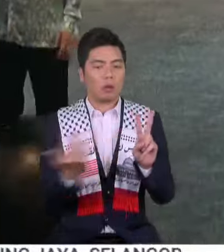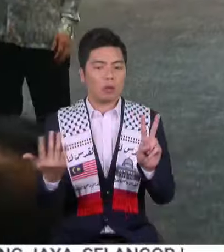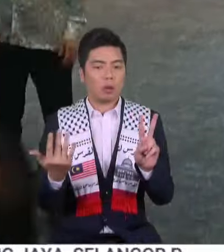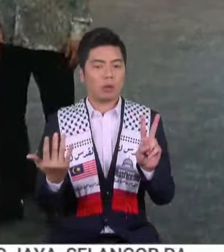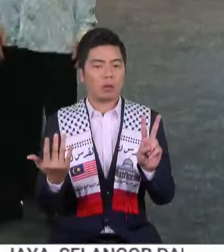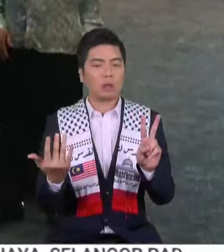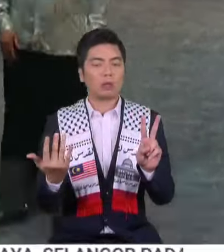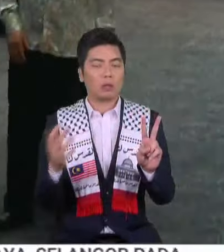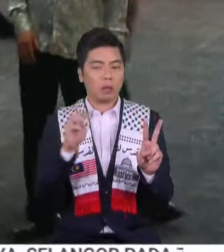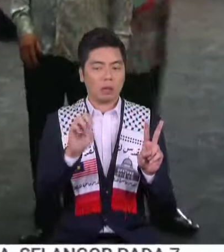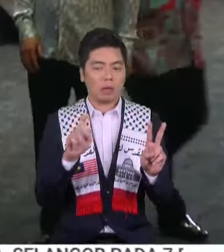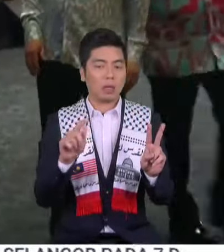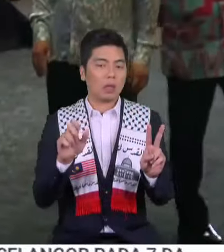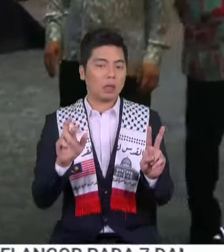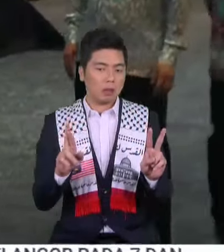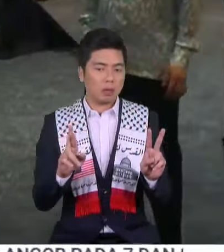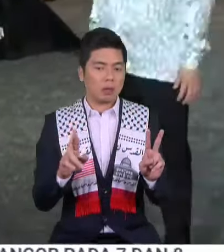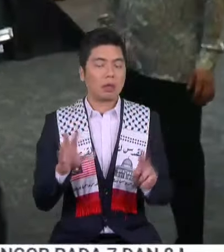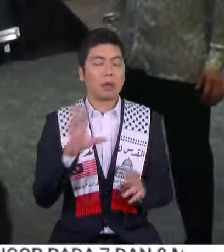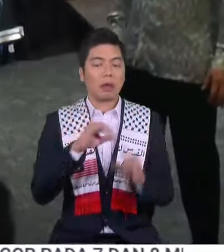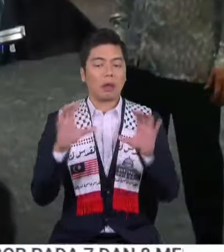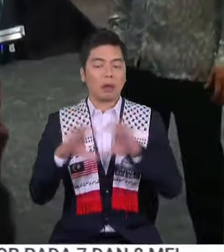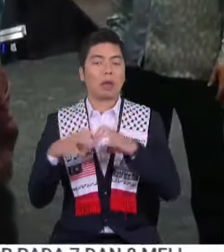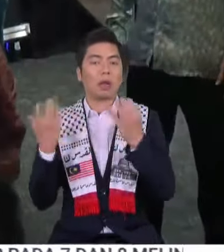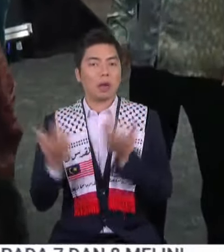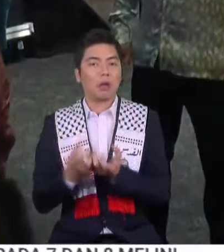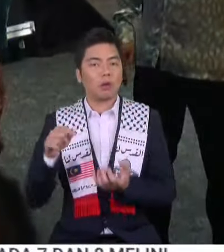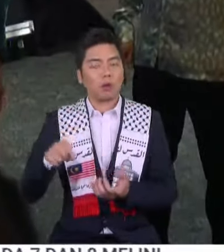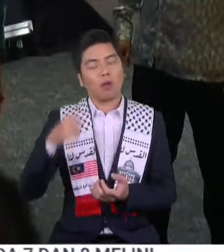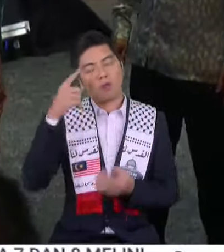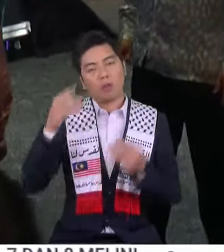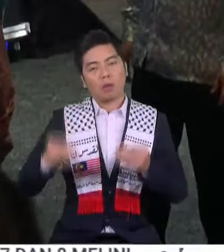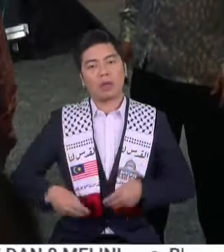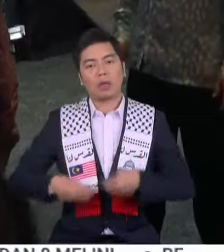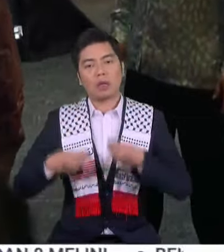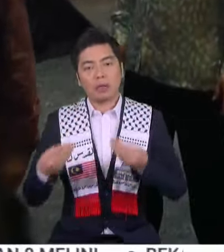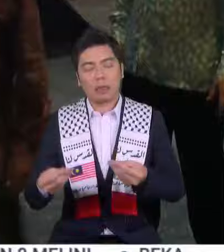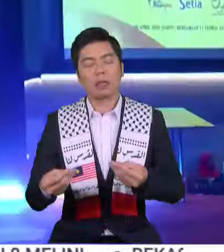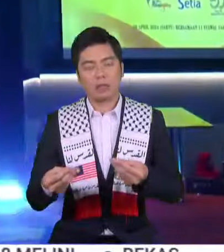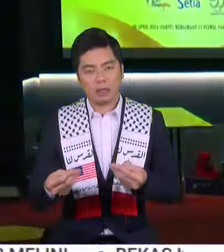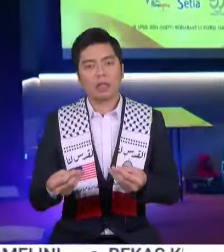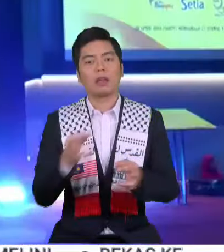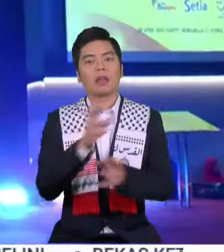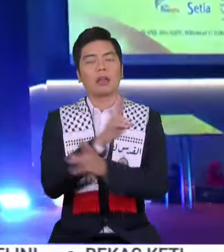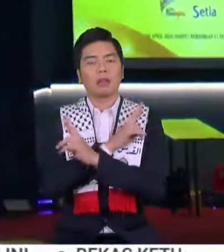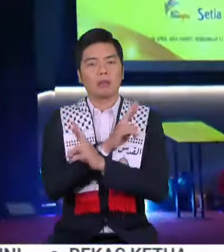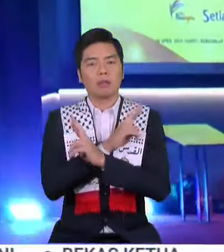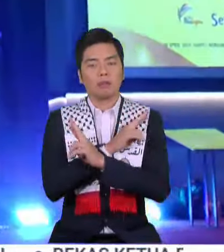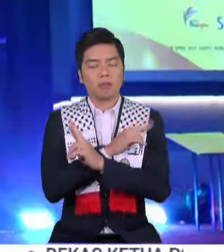2,604 meter persegi, manakala Lake Point Club menawarkan kemudahan rekreasi.